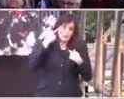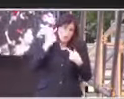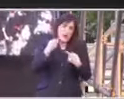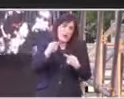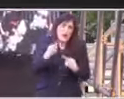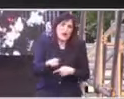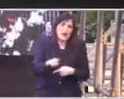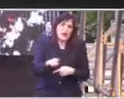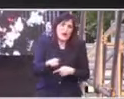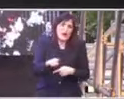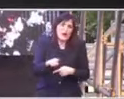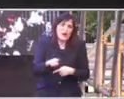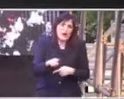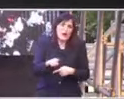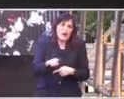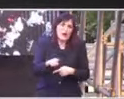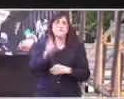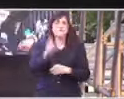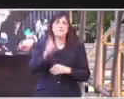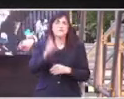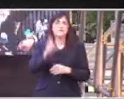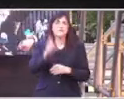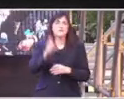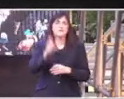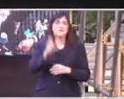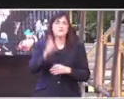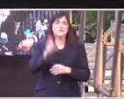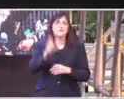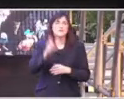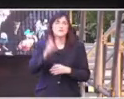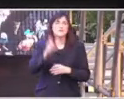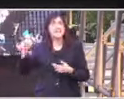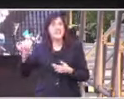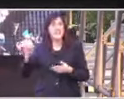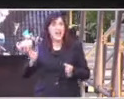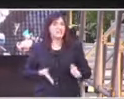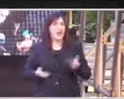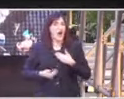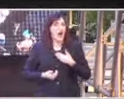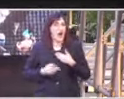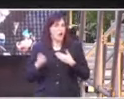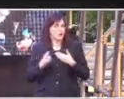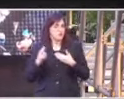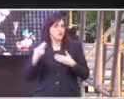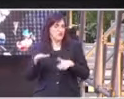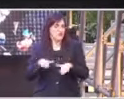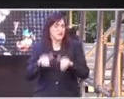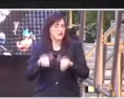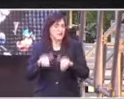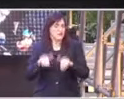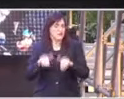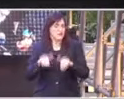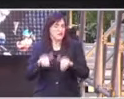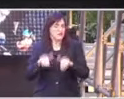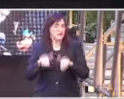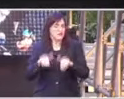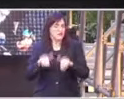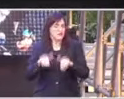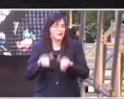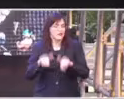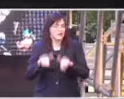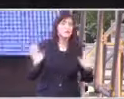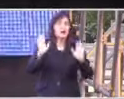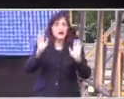meno apprezzabile questo gesto ci mancherà a Danilo Però il problema è che sulla cultura l'educazione